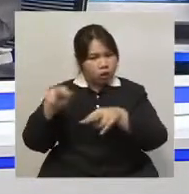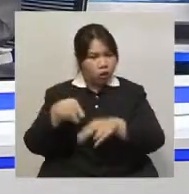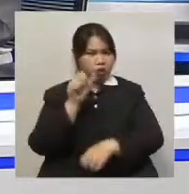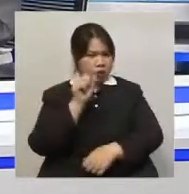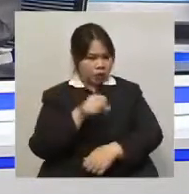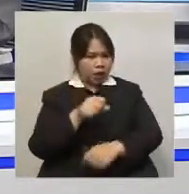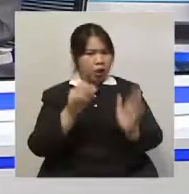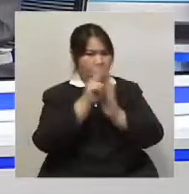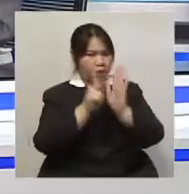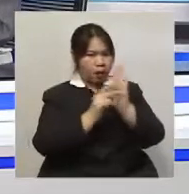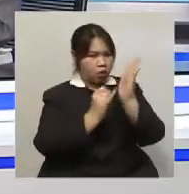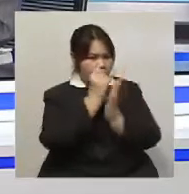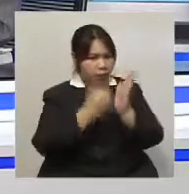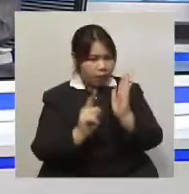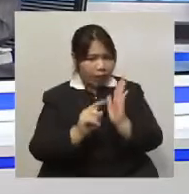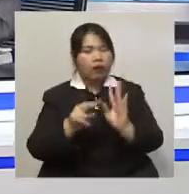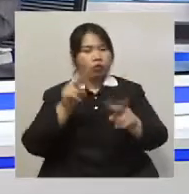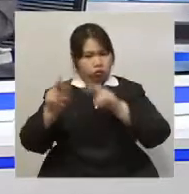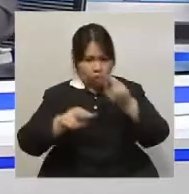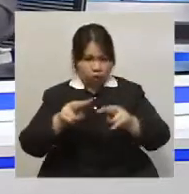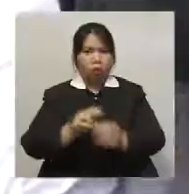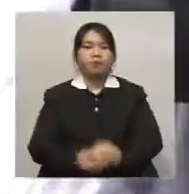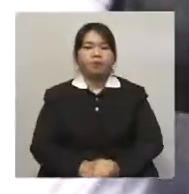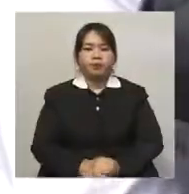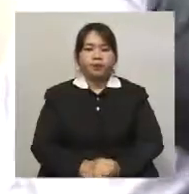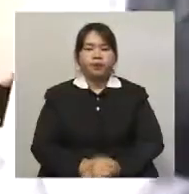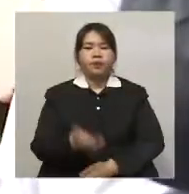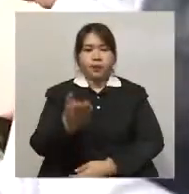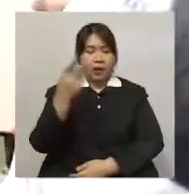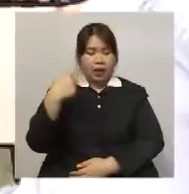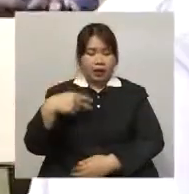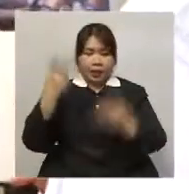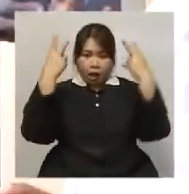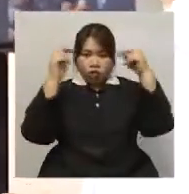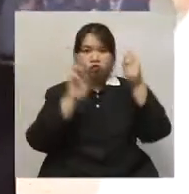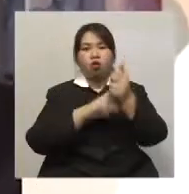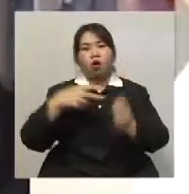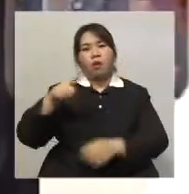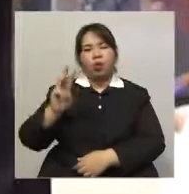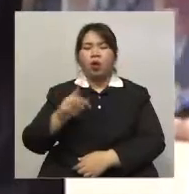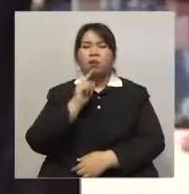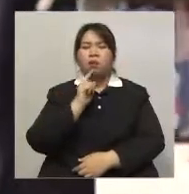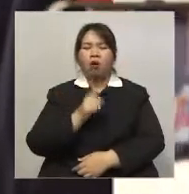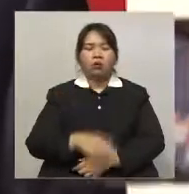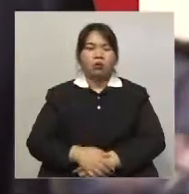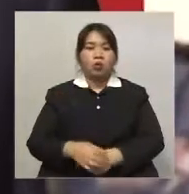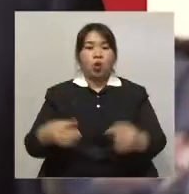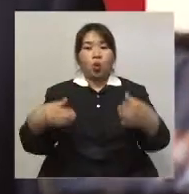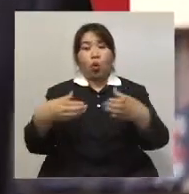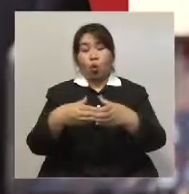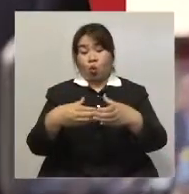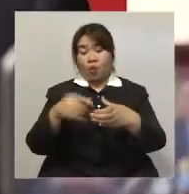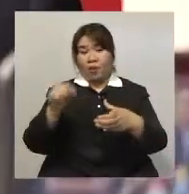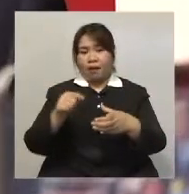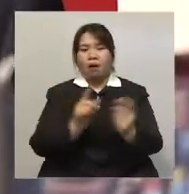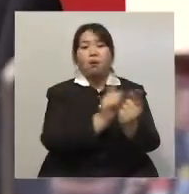าข่ายว่าเป็นการหาเสียงหรือไม่ครับเรื่องนี้นะครับพลเอกประวิตรวงษ์สุวรรณรองนายกรัฐมนตรีนะครับไม่วิจารณ์กรณีพรรครวมพลังประชา